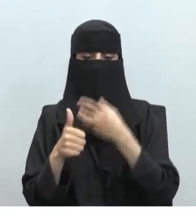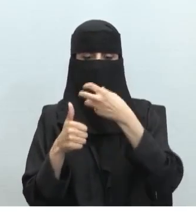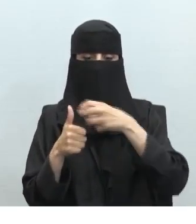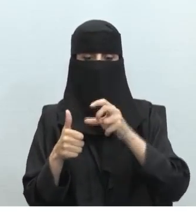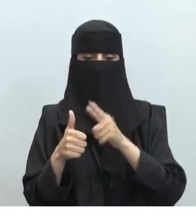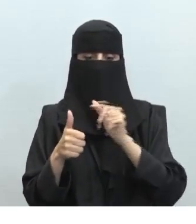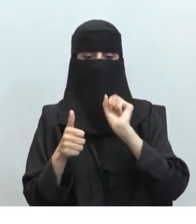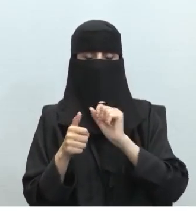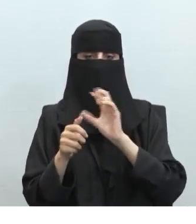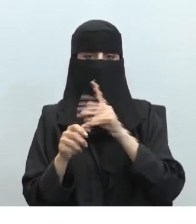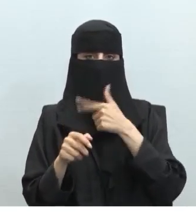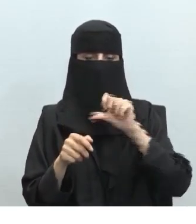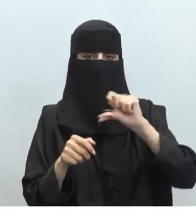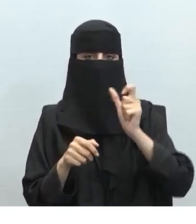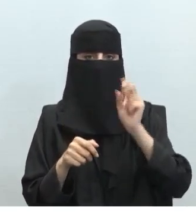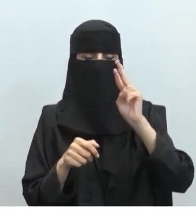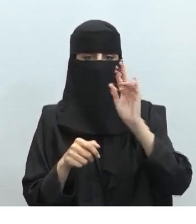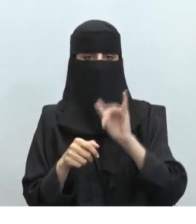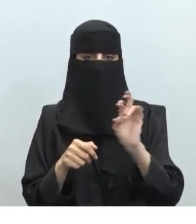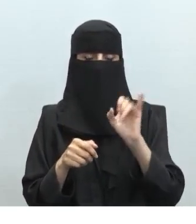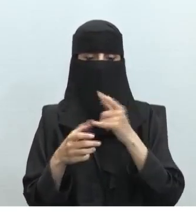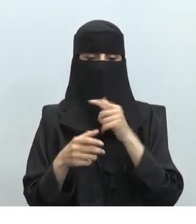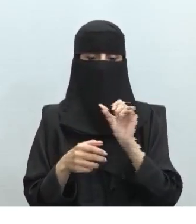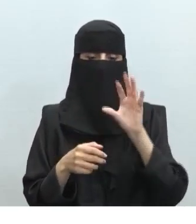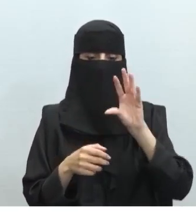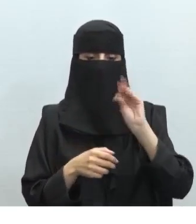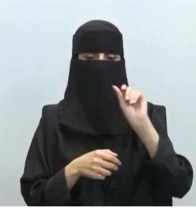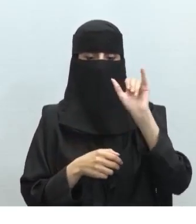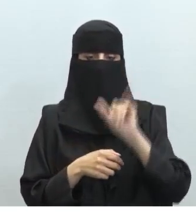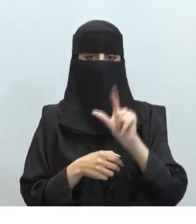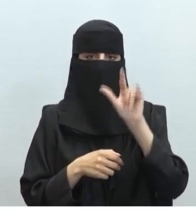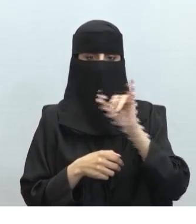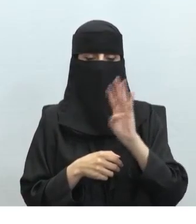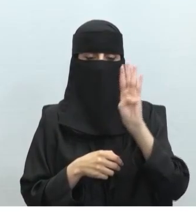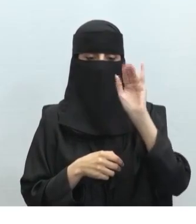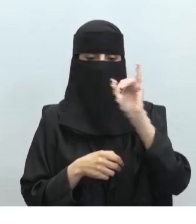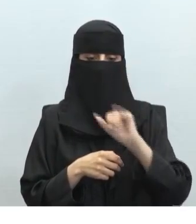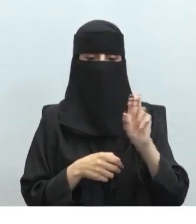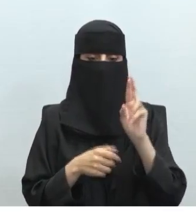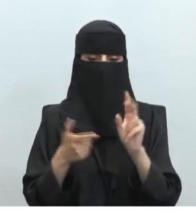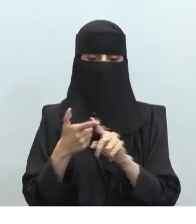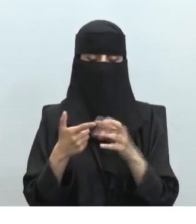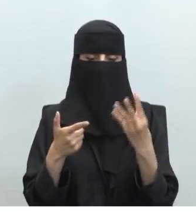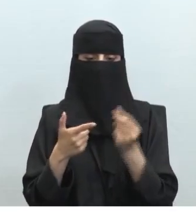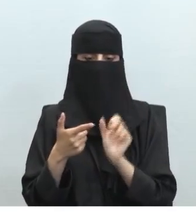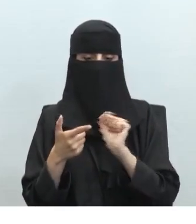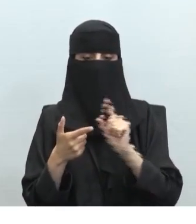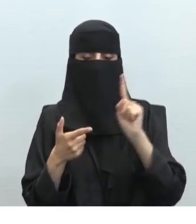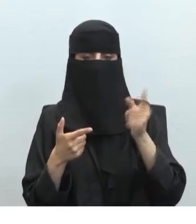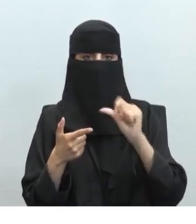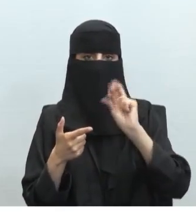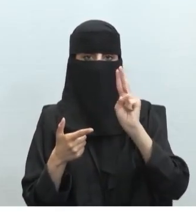الهيكي وايضا البروتينات المتممه كذلك انزيم الدين البادئ وفي ارتباط القواعد يظهر معنا انزيم البلمره